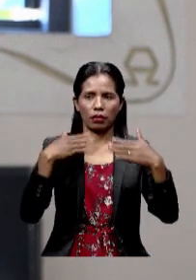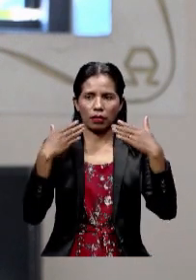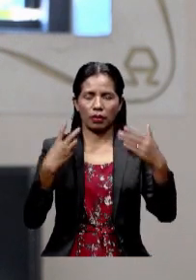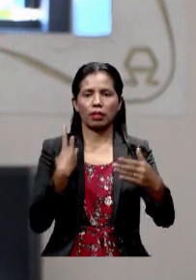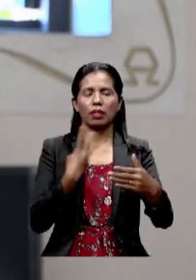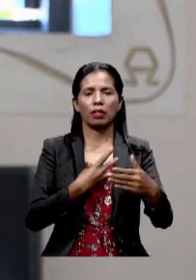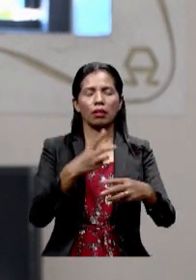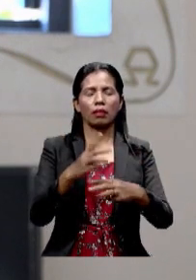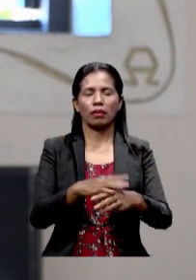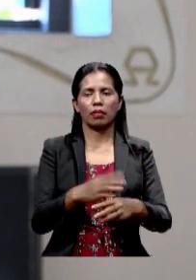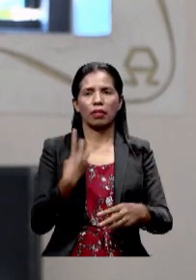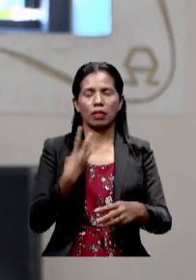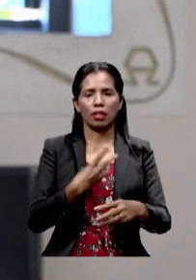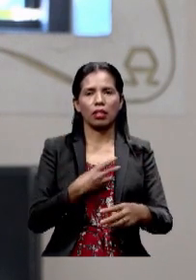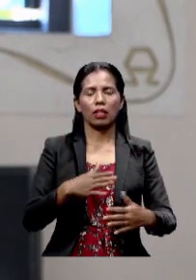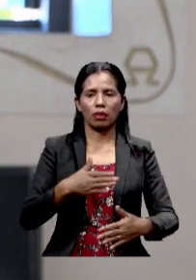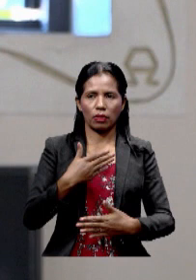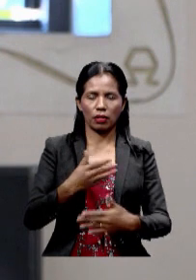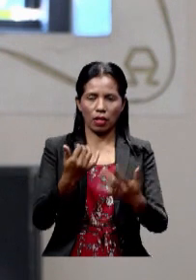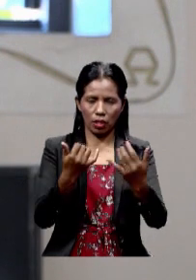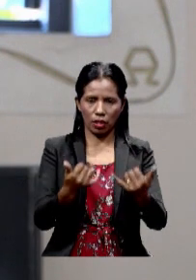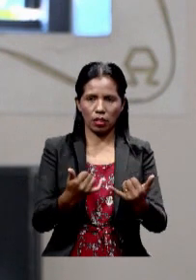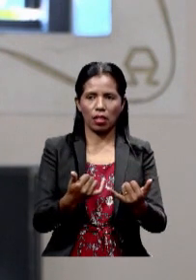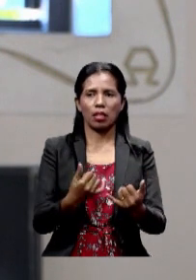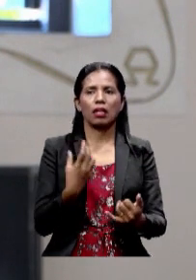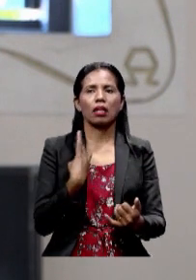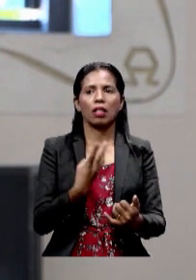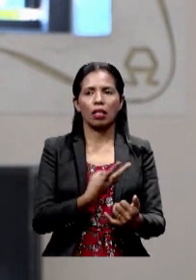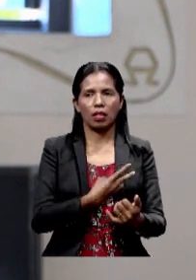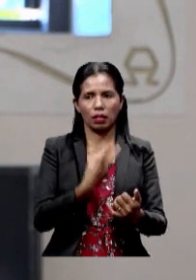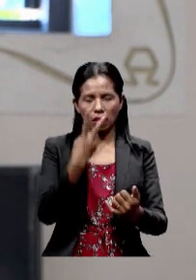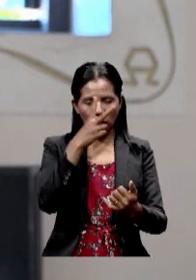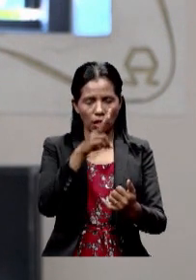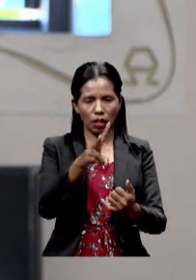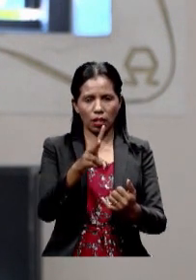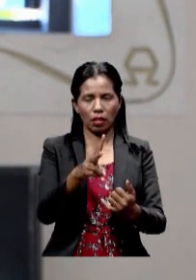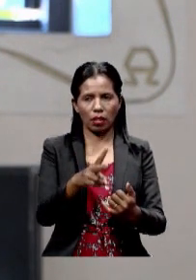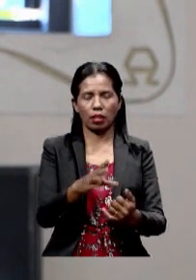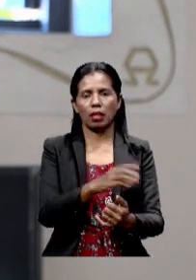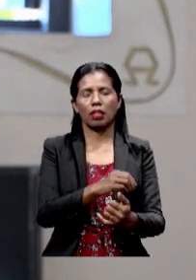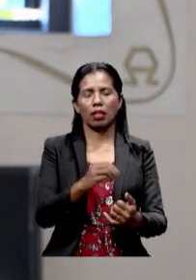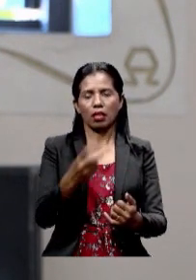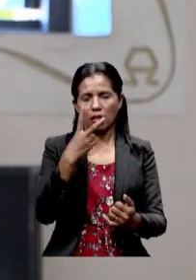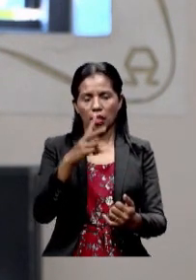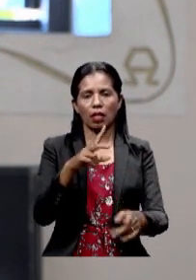tanis, kita tolak kemana. Hanya setengah pada tahun, kita akan tolak seperti ini, aku teres. Tolak kemana.